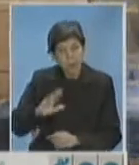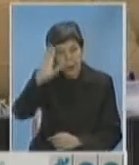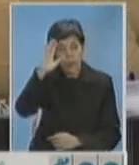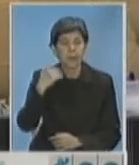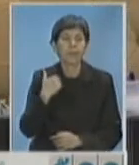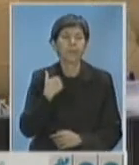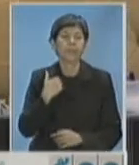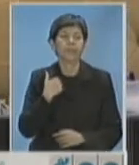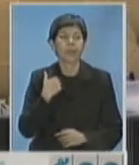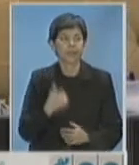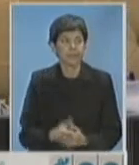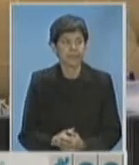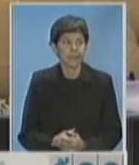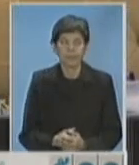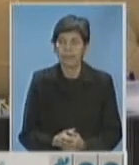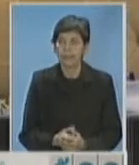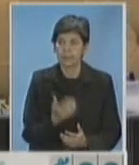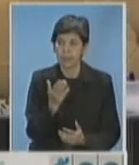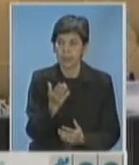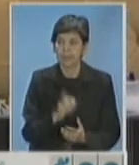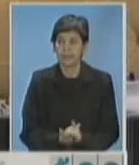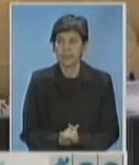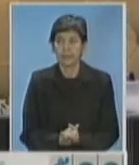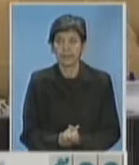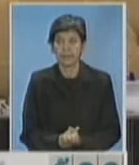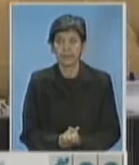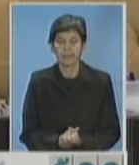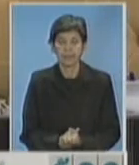งฮะท่านอัจฉพรเชิญ